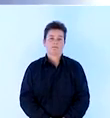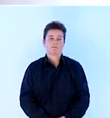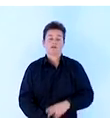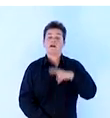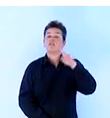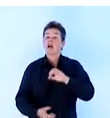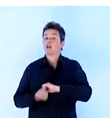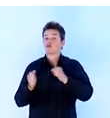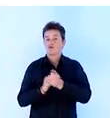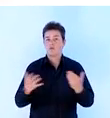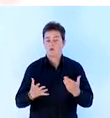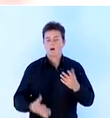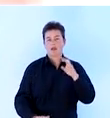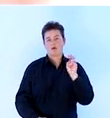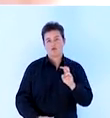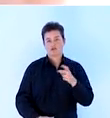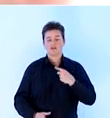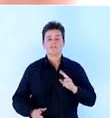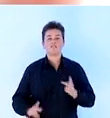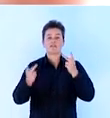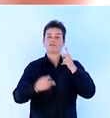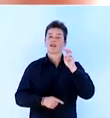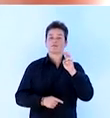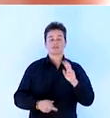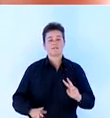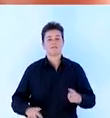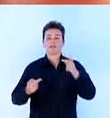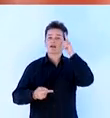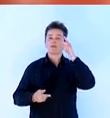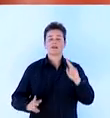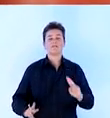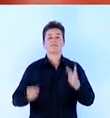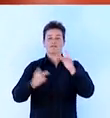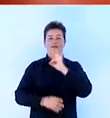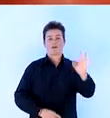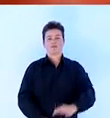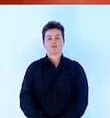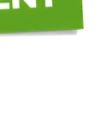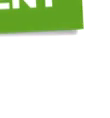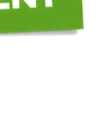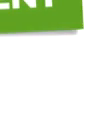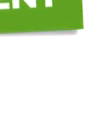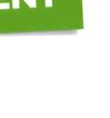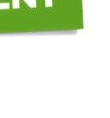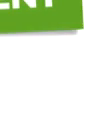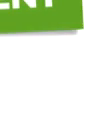changement, c'est l'écologie. Vive l'écologie, vive la République et vive la France.